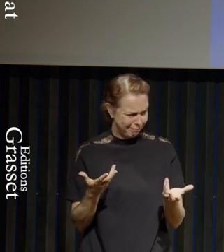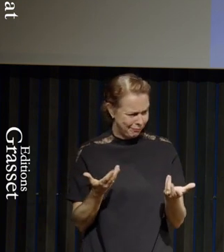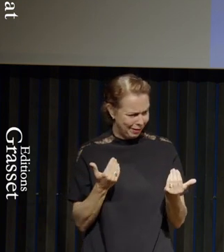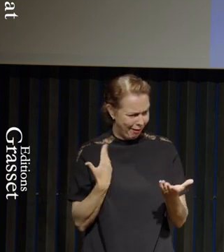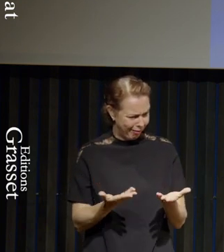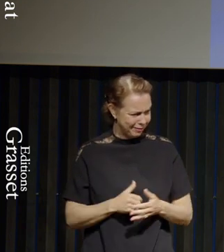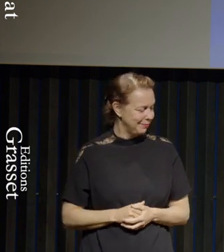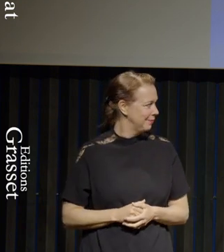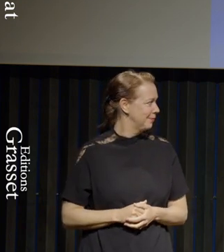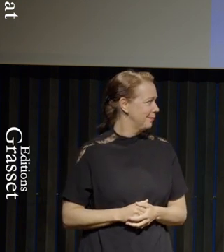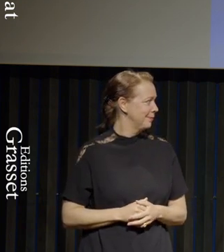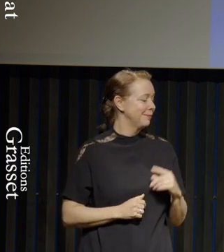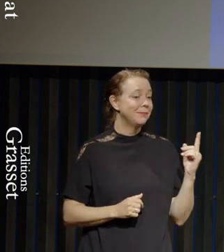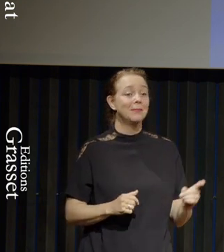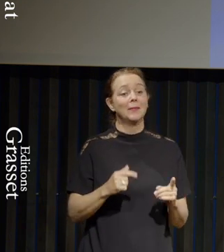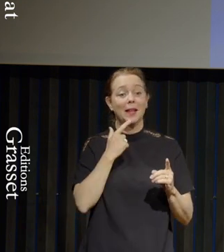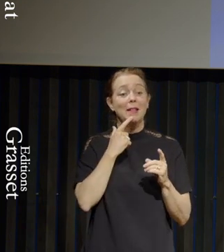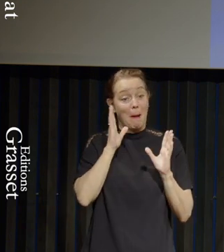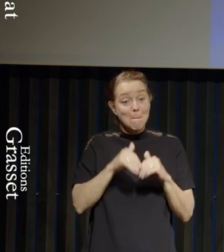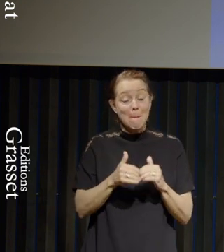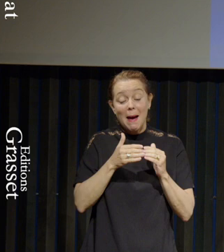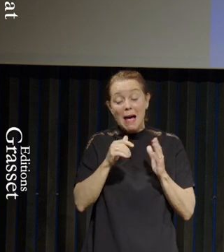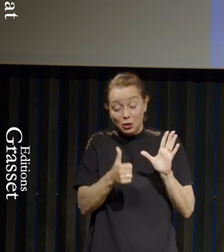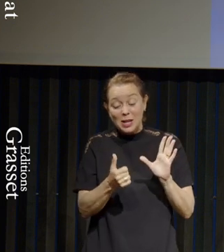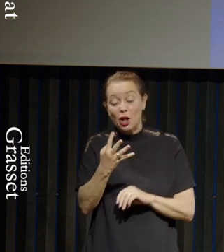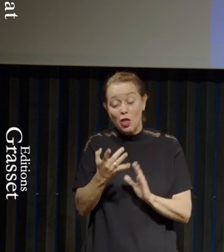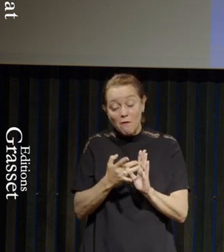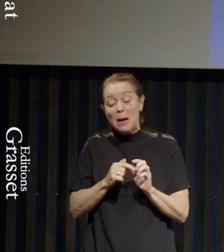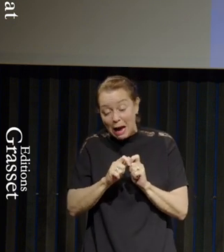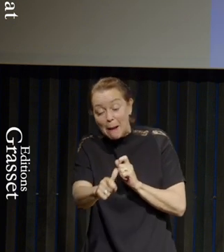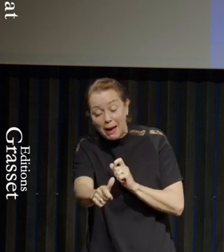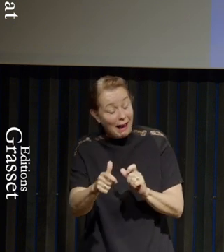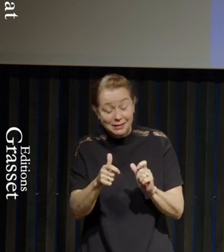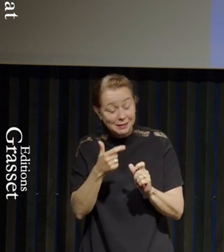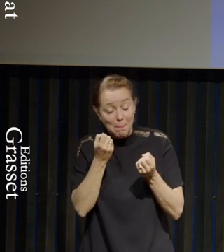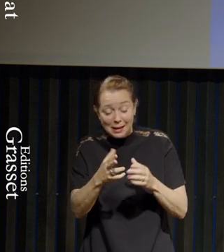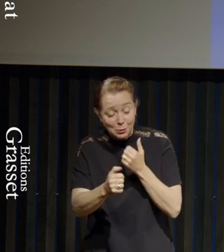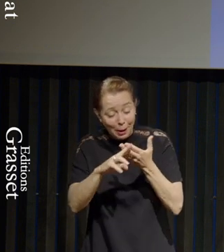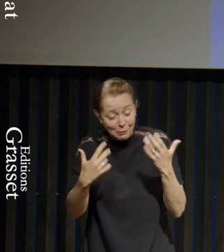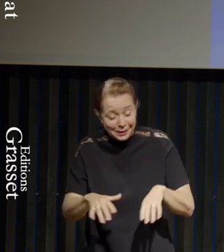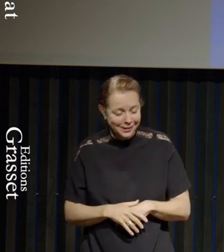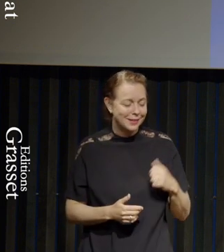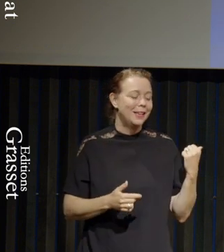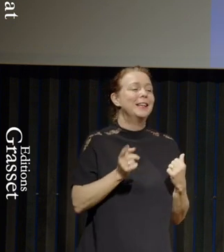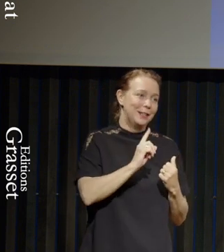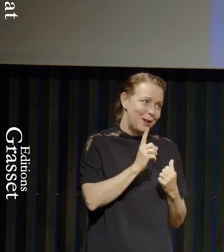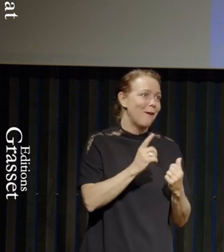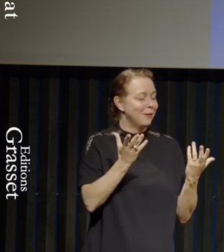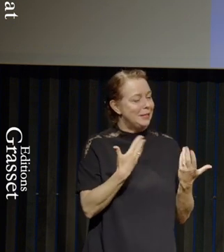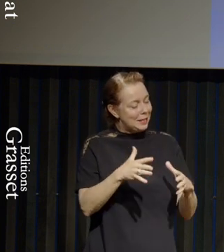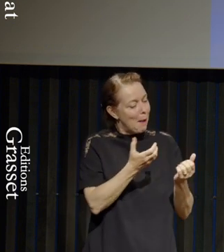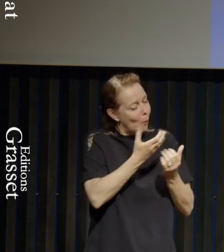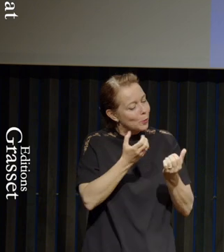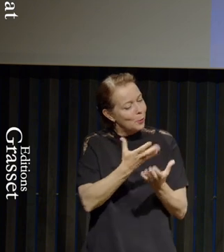Alors, je suis pas sûr d'y avoir répondu dans les pages qui suivent, d'ailleurs. Non, vous évoquez beaucoup de pistes, et c'est très... Ouais. Mais ce qui m'a intéressé, c'est quand même que,